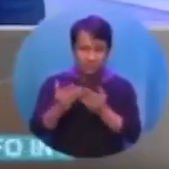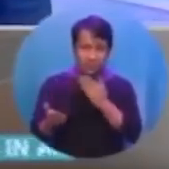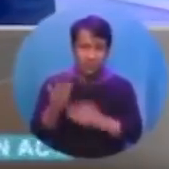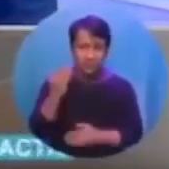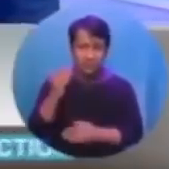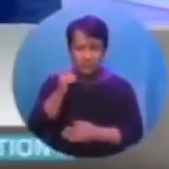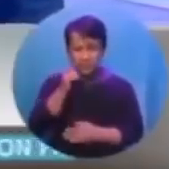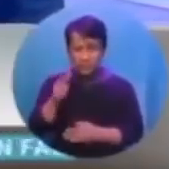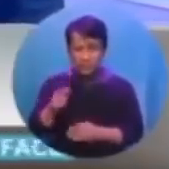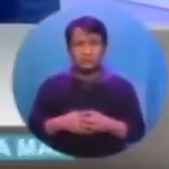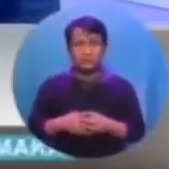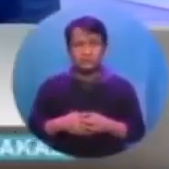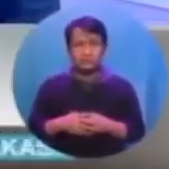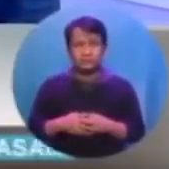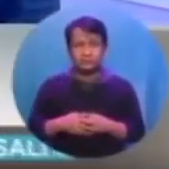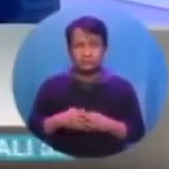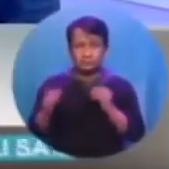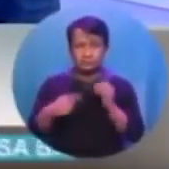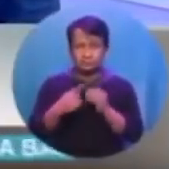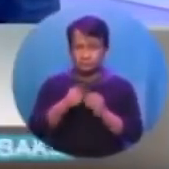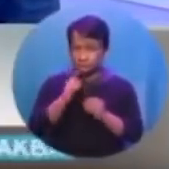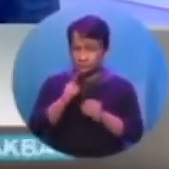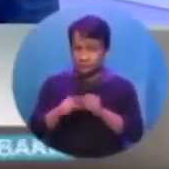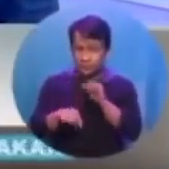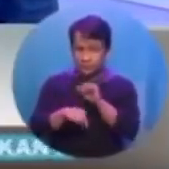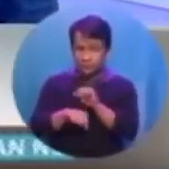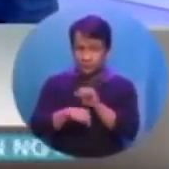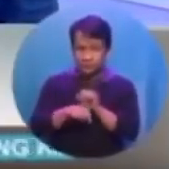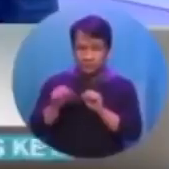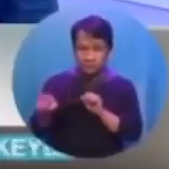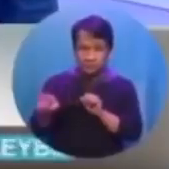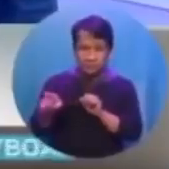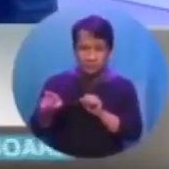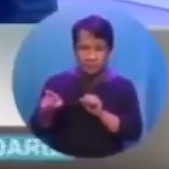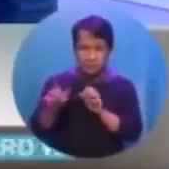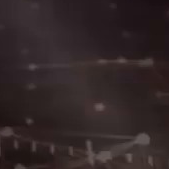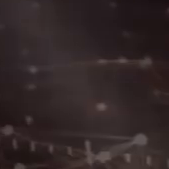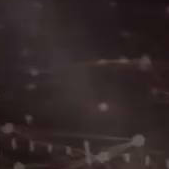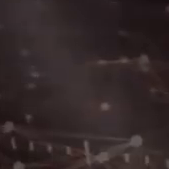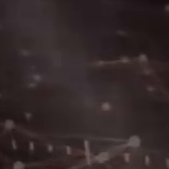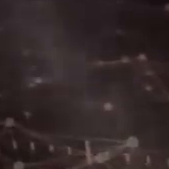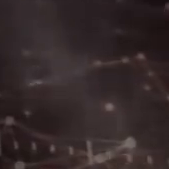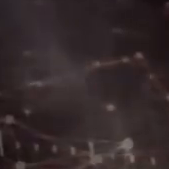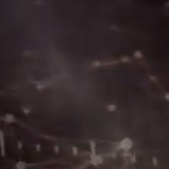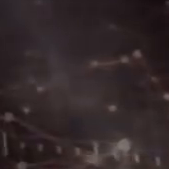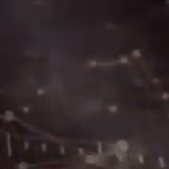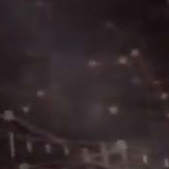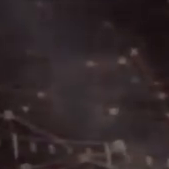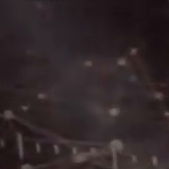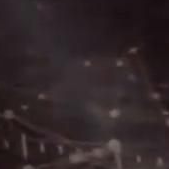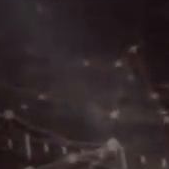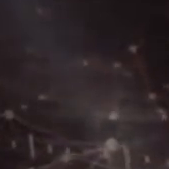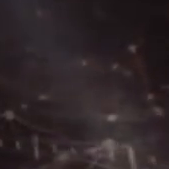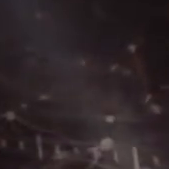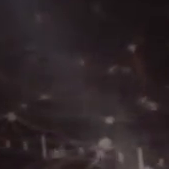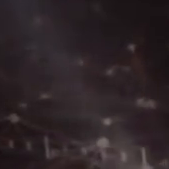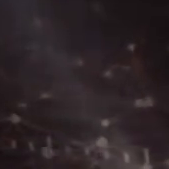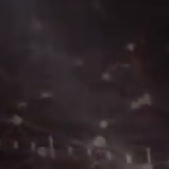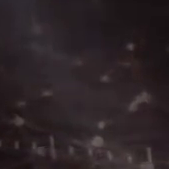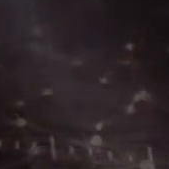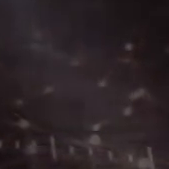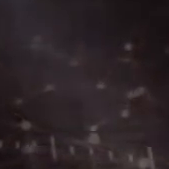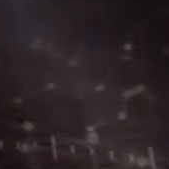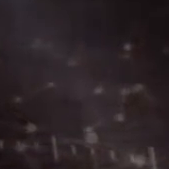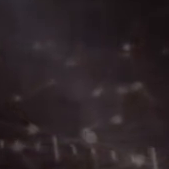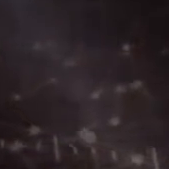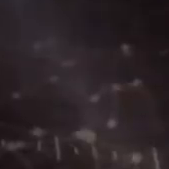Leia. Ma'am Leia, ano po talagang trabaho ni Harjan sa inyo pong kumpanya? Driver po siya, idol. Yung